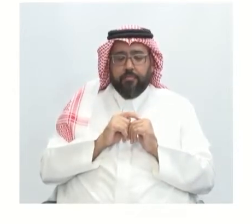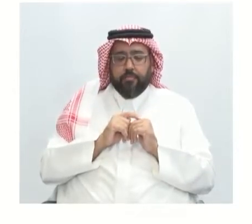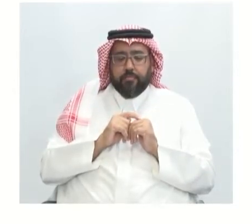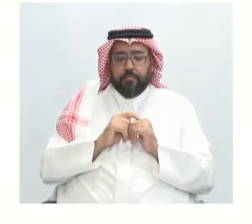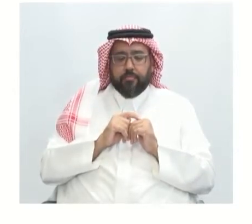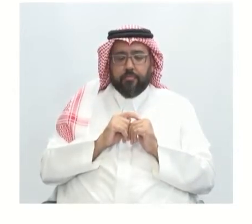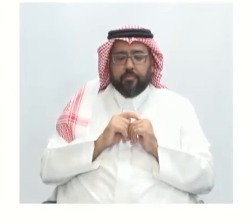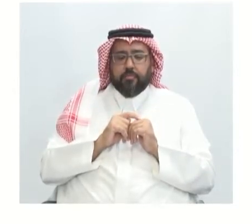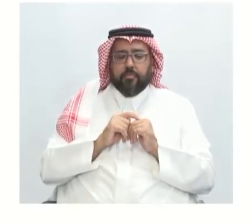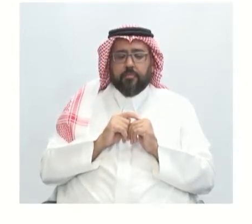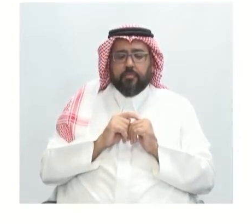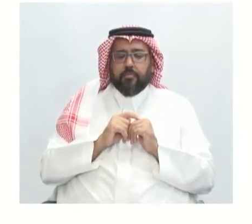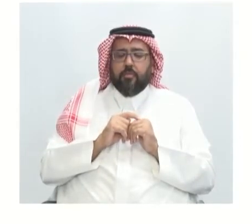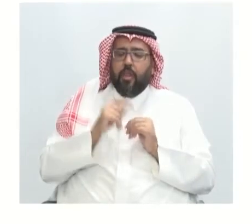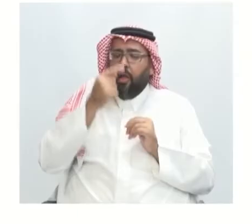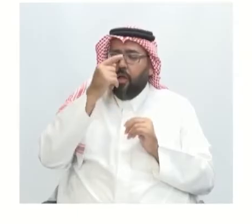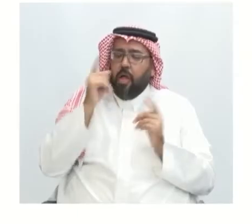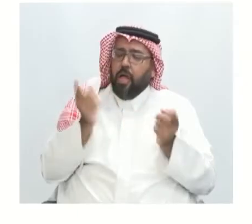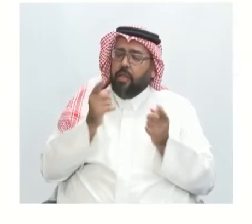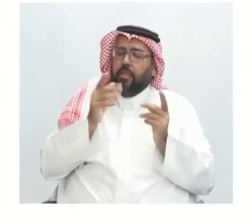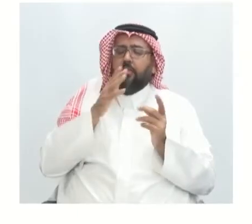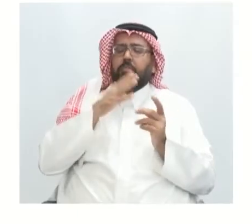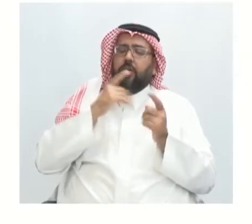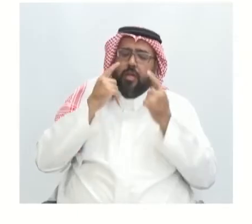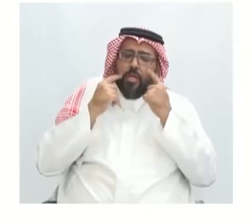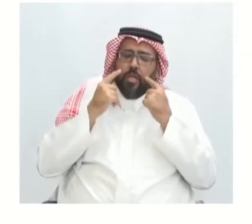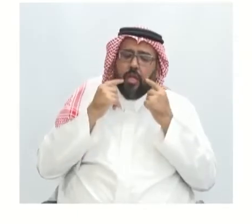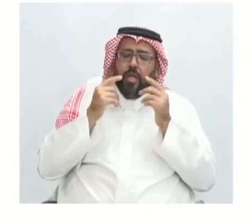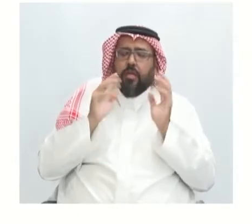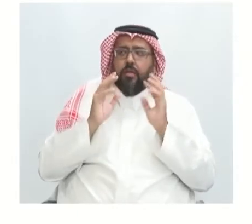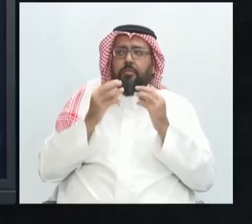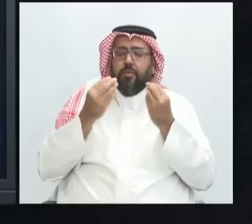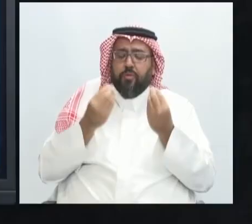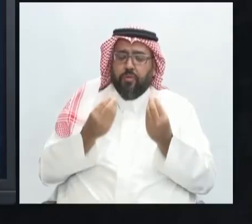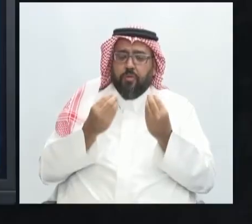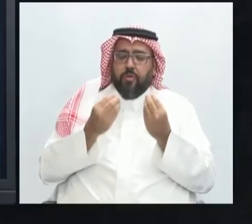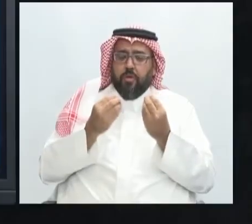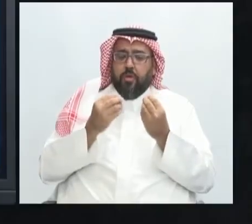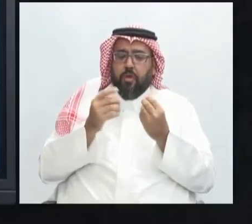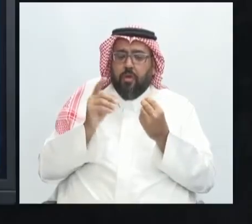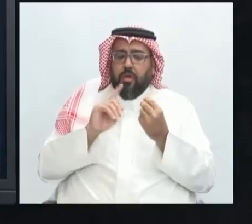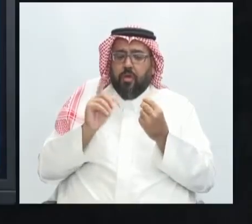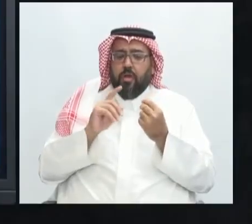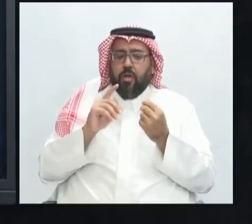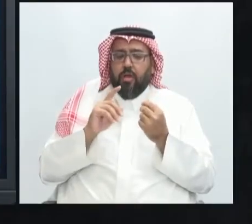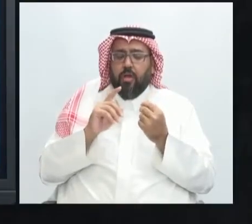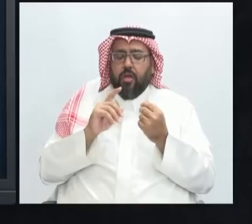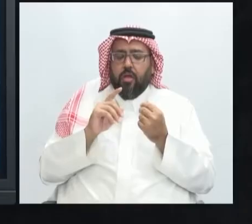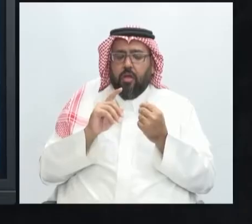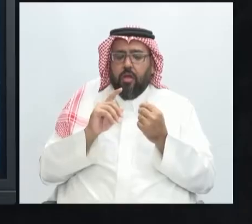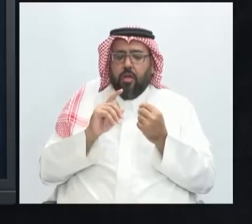البكاء عند المصائب جائز يجوز لكن ولا ينافي